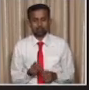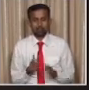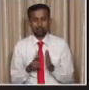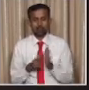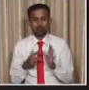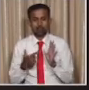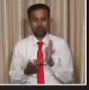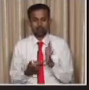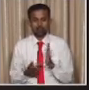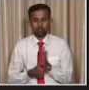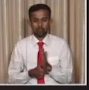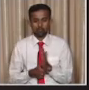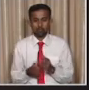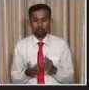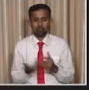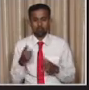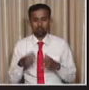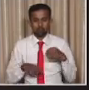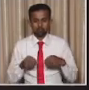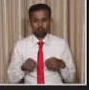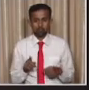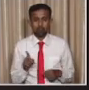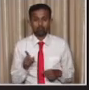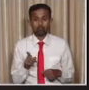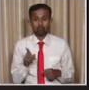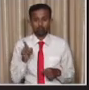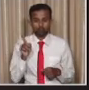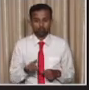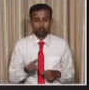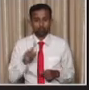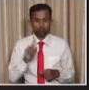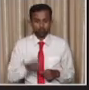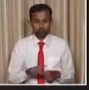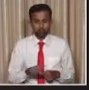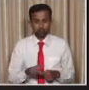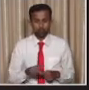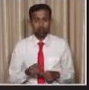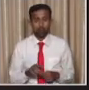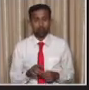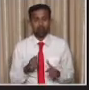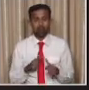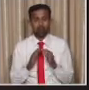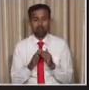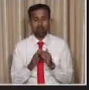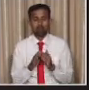වැඩබදු පනත වැඩි ඡන්ද ප්‍රමාණයකින් සම්මත වීම වෙනුවෙන් අරලියාගම මන්දිරේ